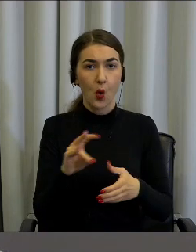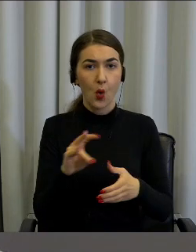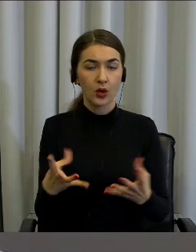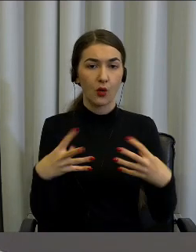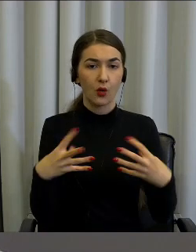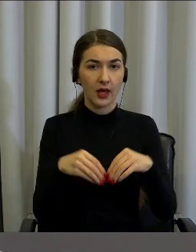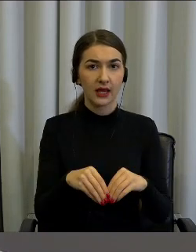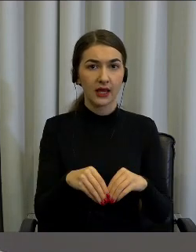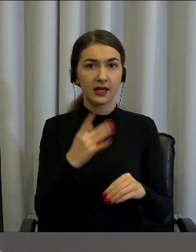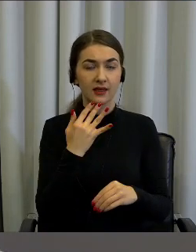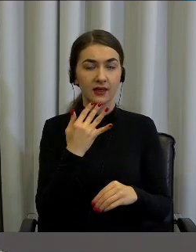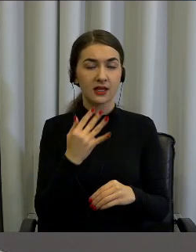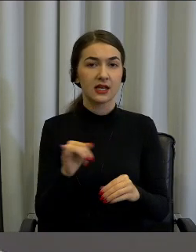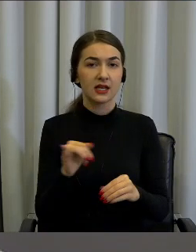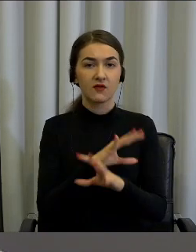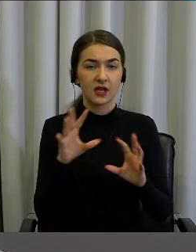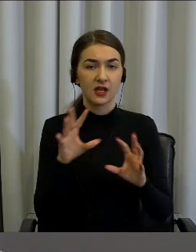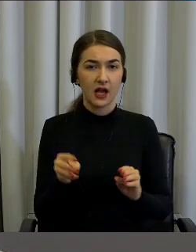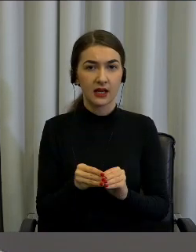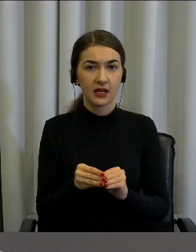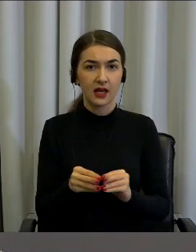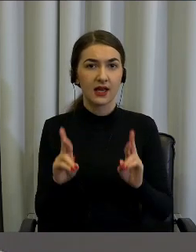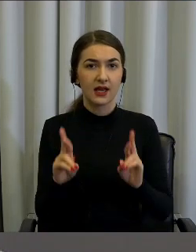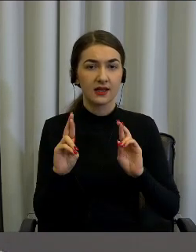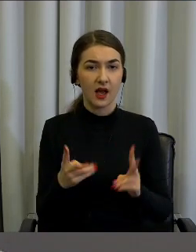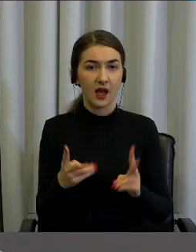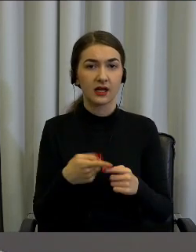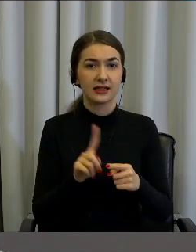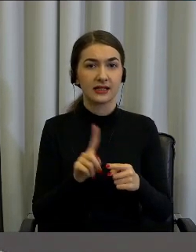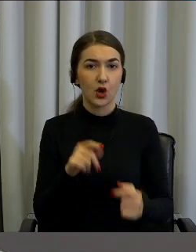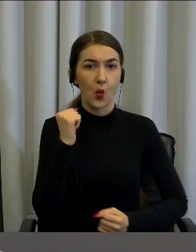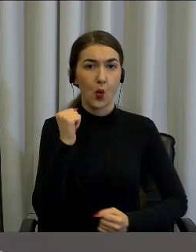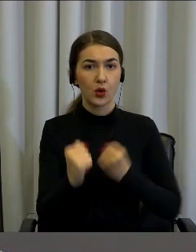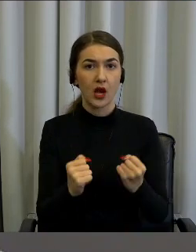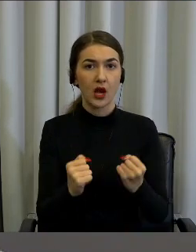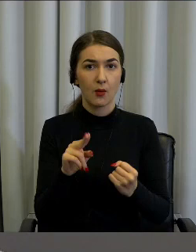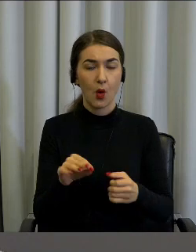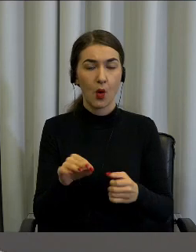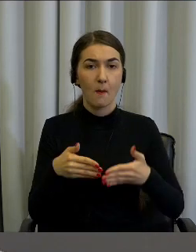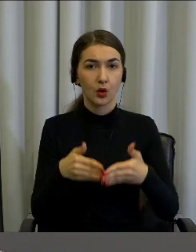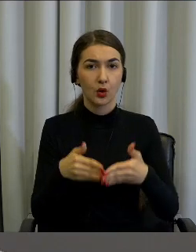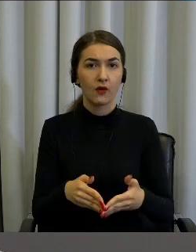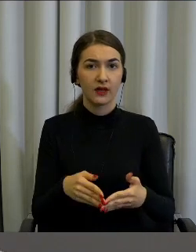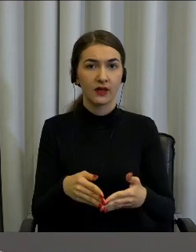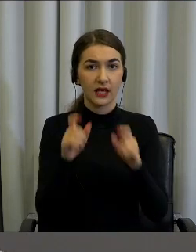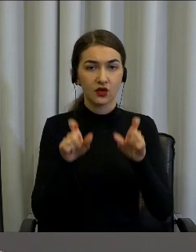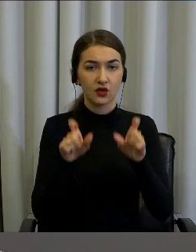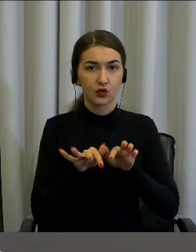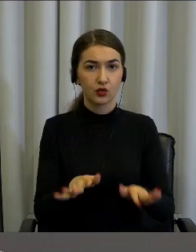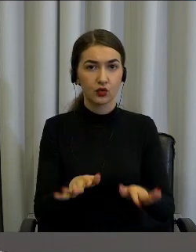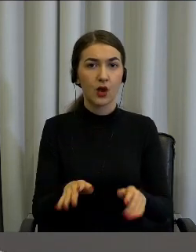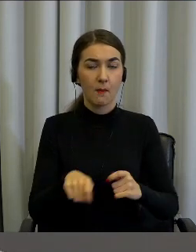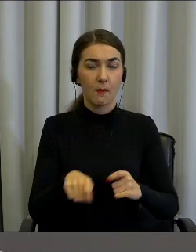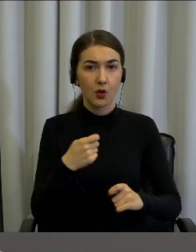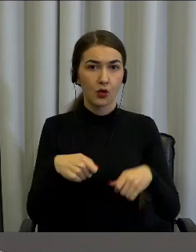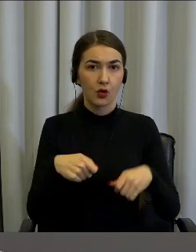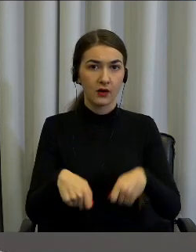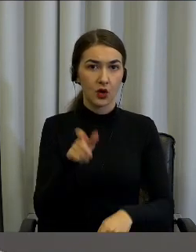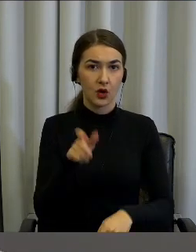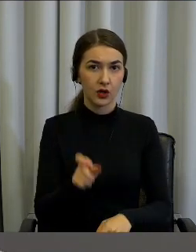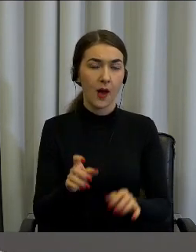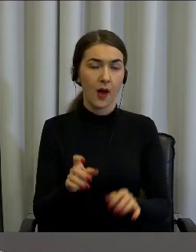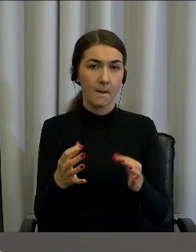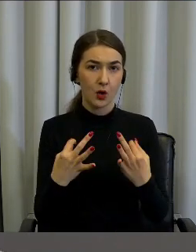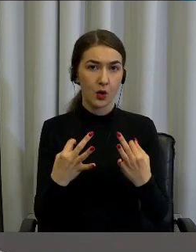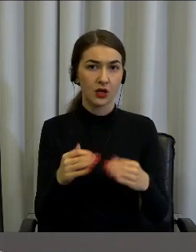Націй Та як оці удари по потовій інфраструктурі порушують саме права людей поясніть будь